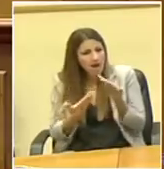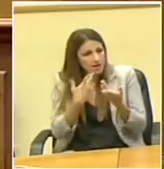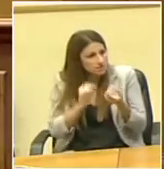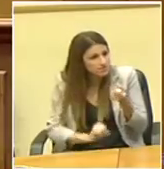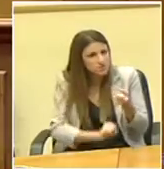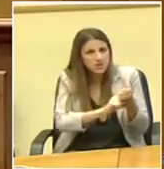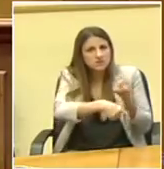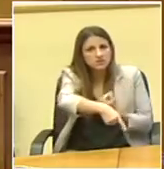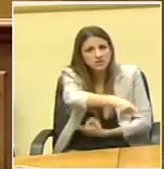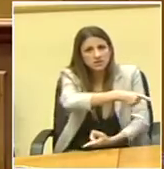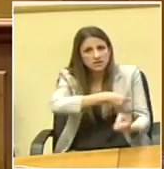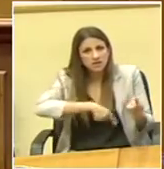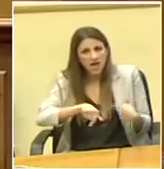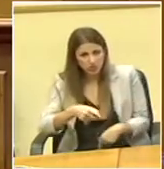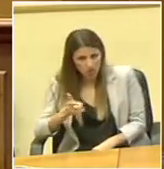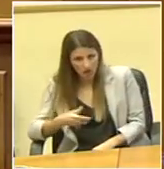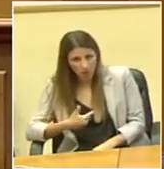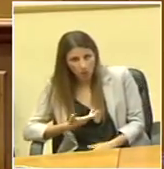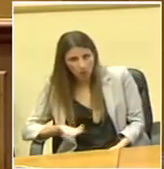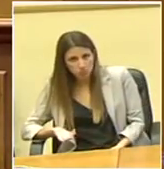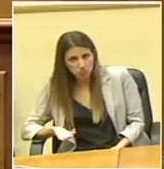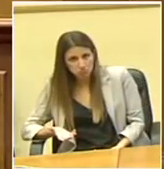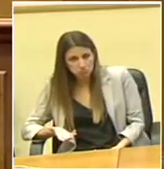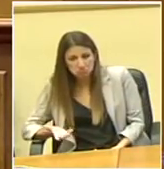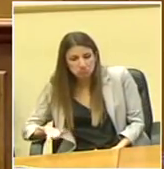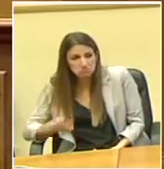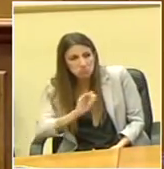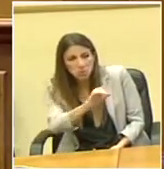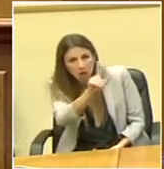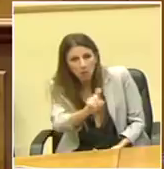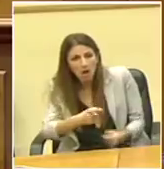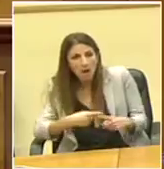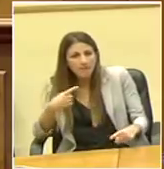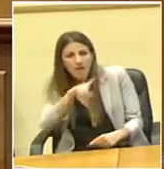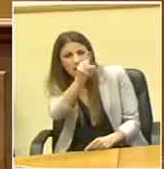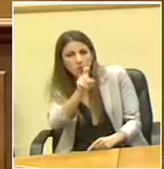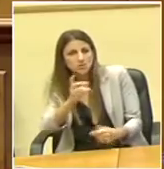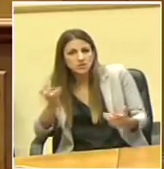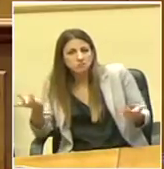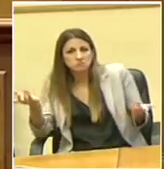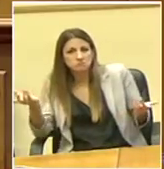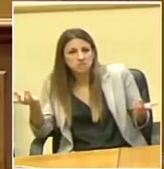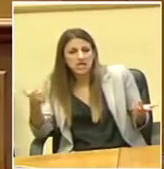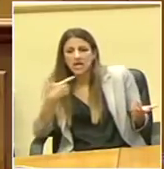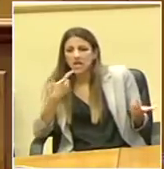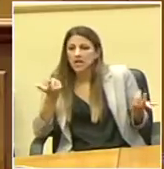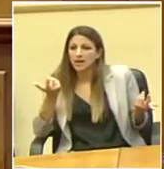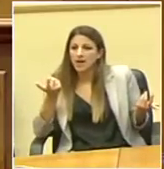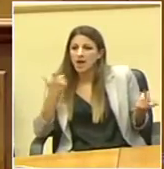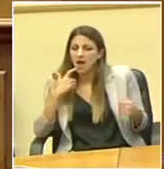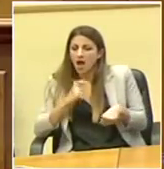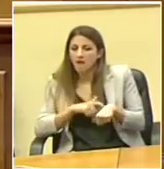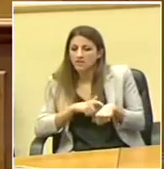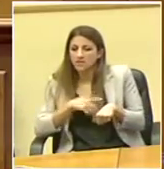εντός ενός κοινωνικού μπλοκ? Αυτό θέλω να σας ρωτήσω. Αν έχετε ένα δίκαιο ότι δεν παίρνουμε όσο θα μπορούσαμε